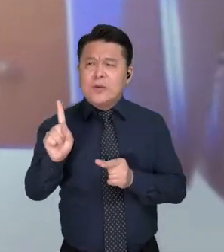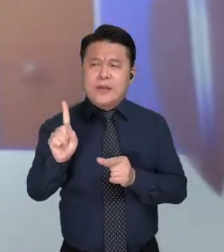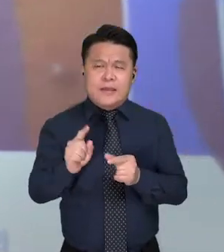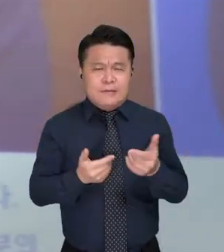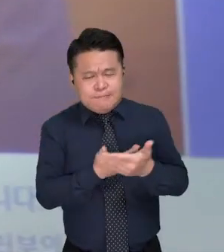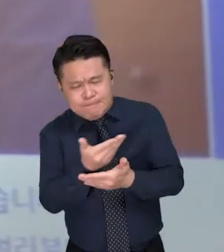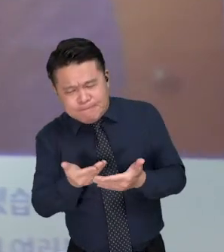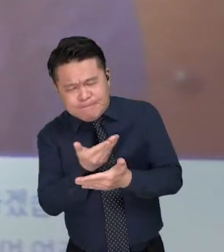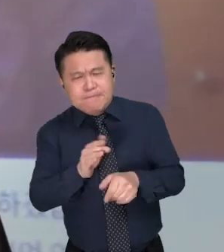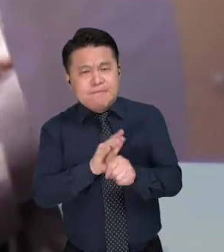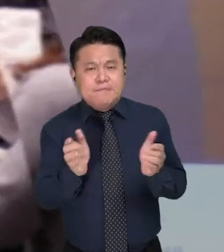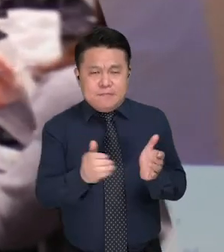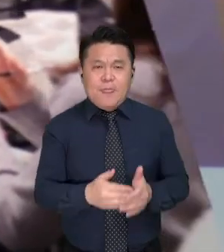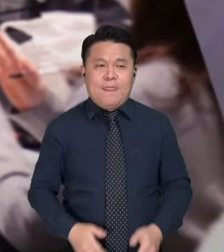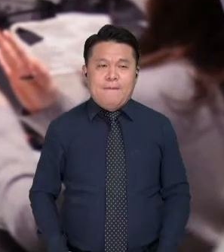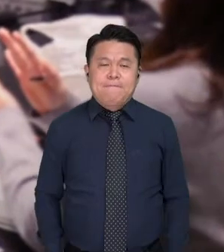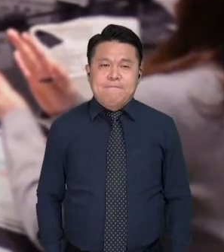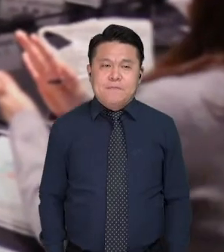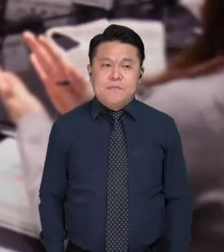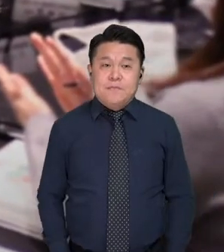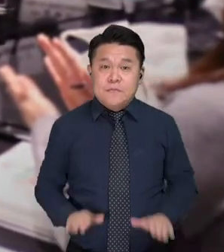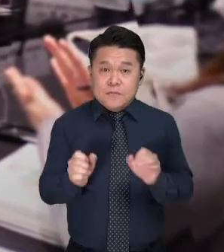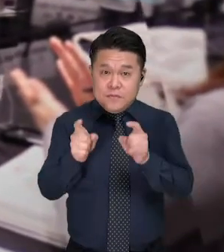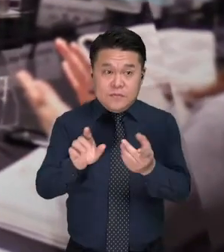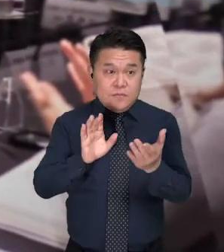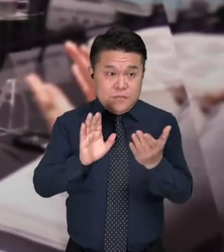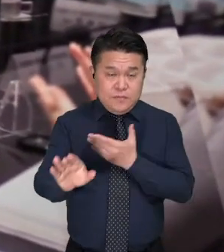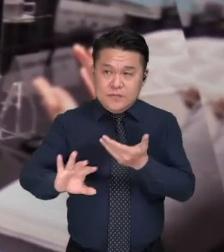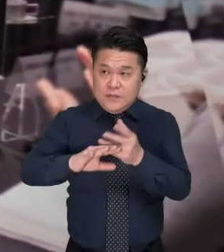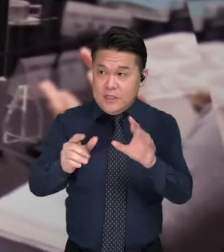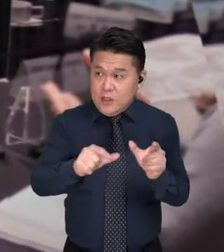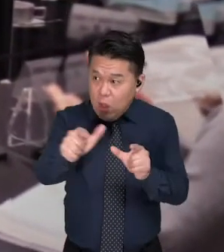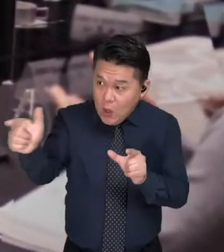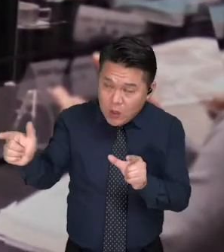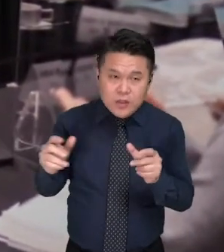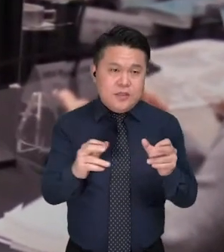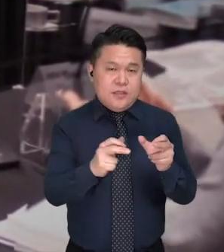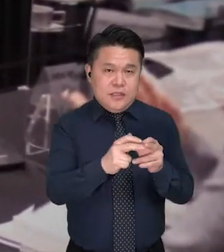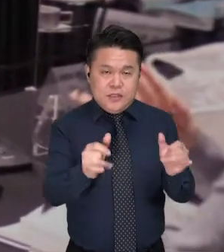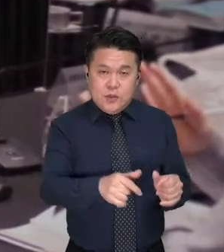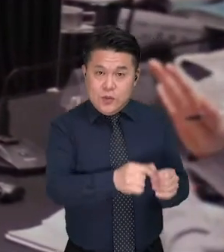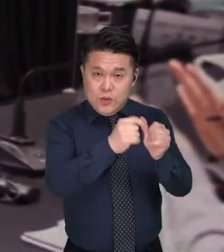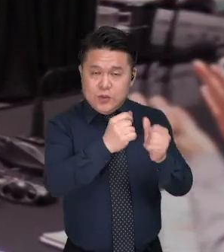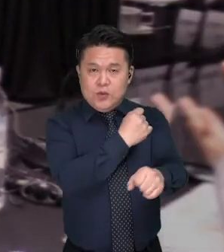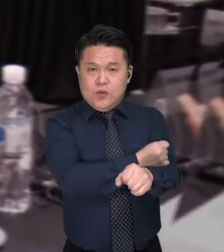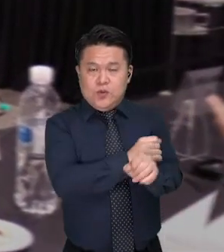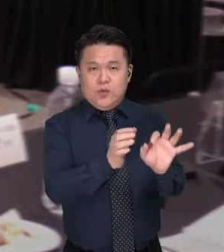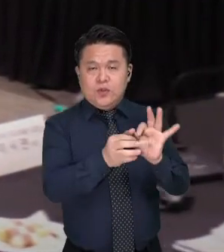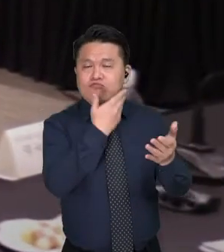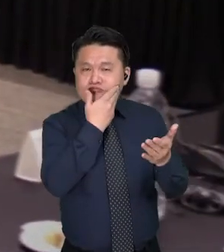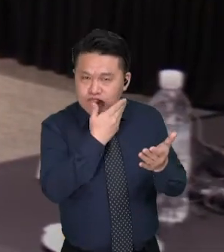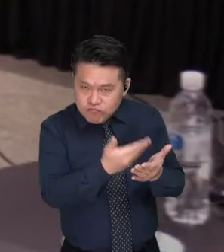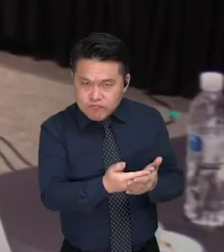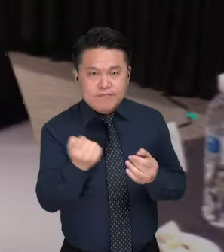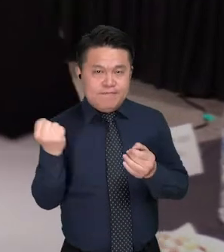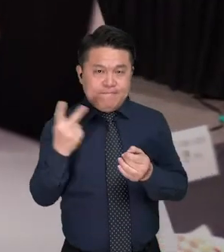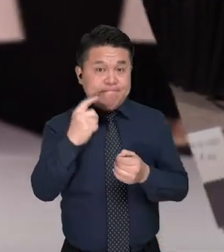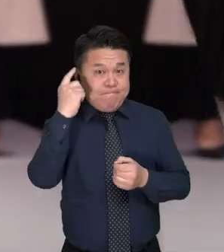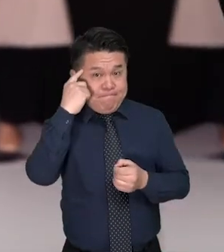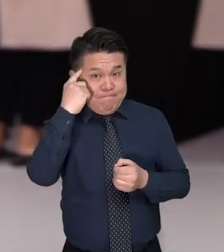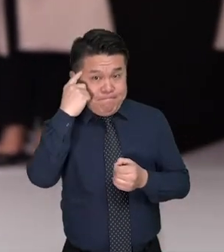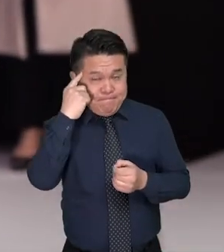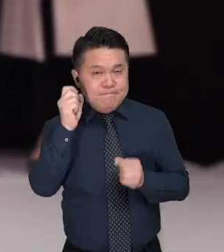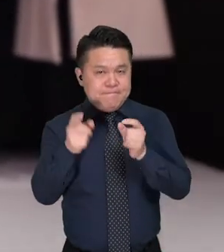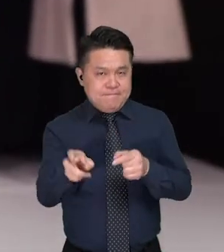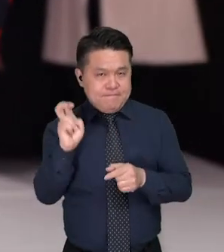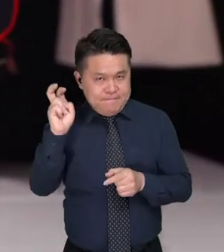함께 나누는 뜻깊은 시간이었습니다. 이번 기회를 통해 국제사회가 장애인의 고용과 노동에 대한 중요성을